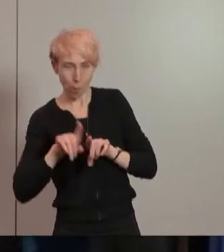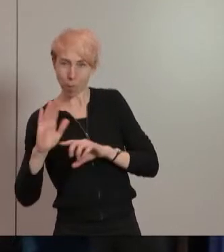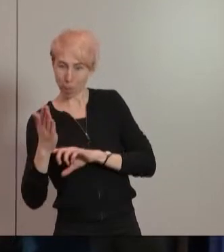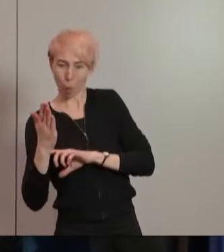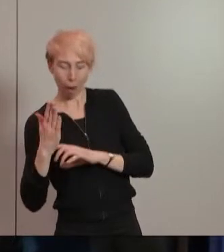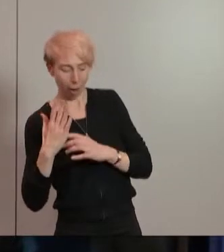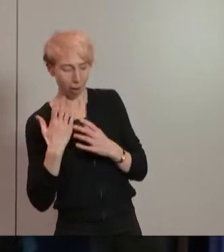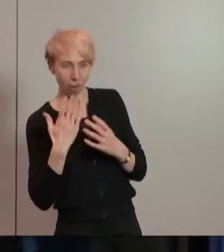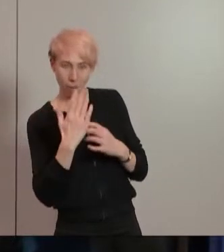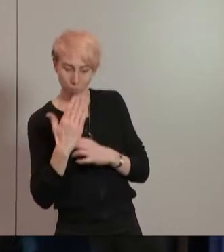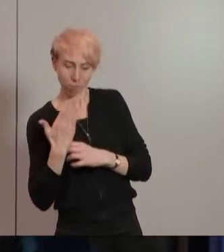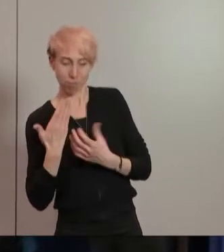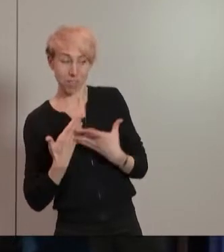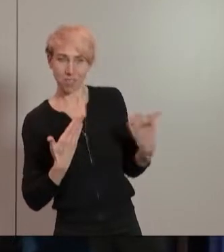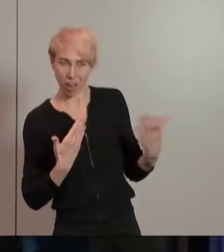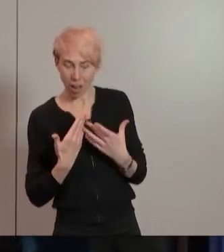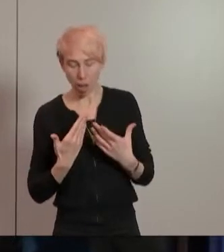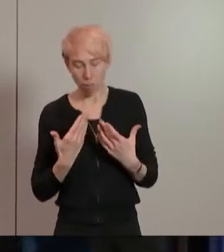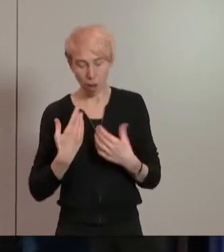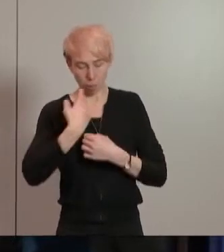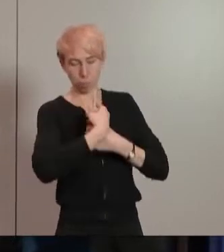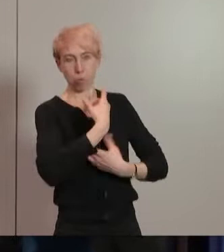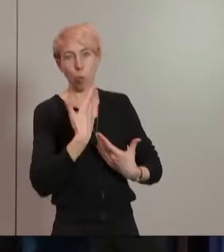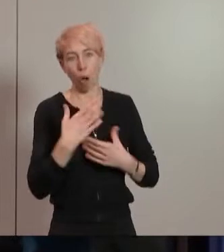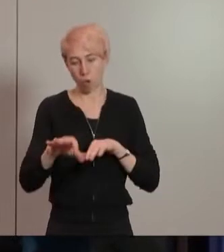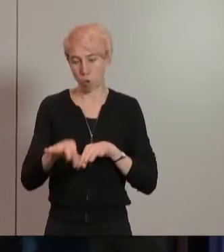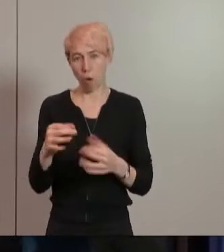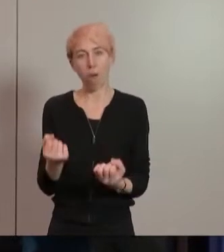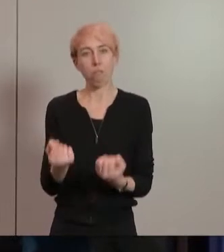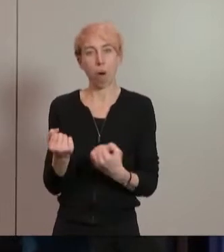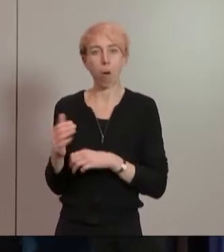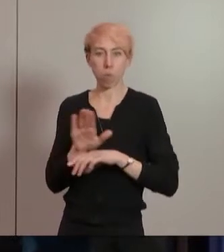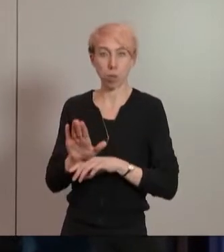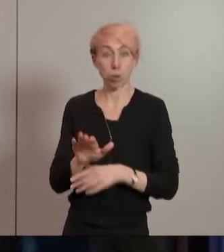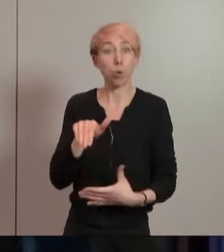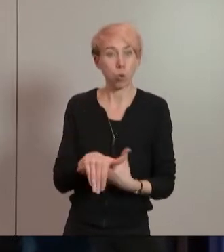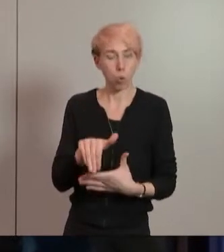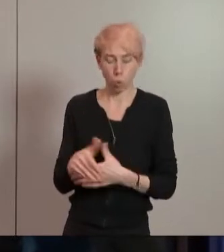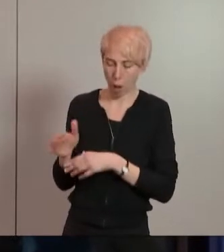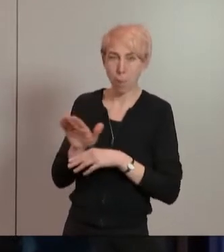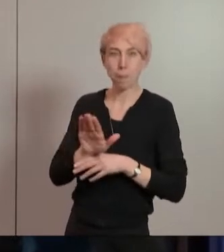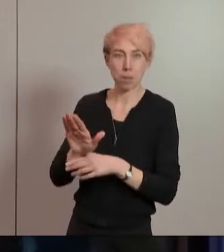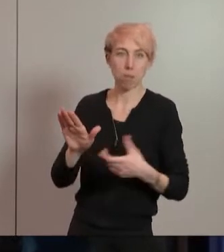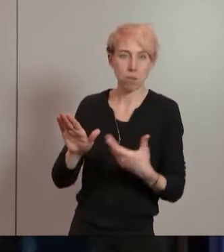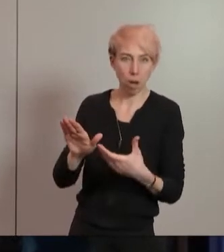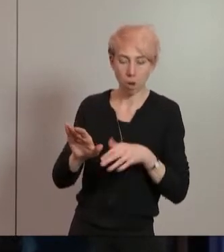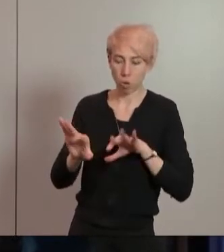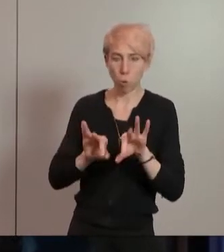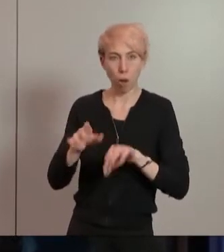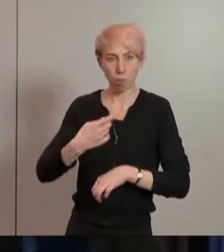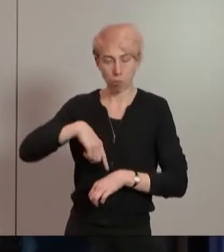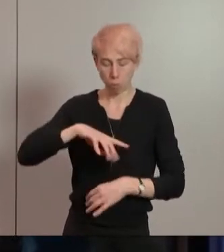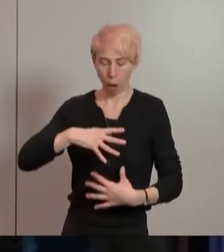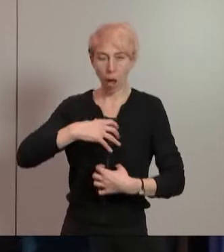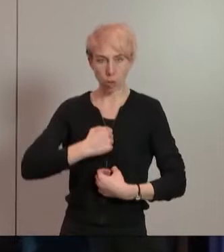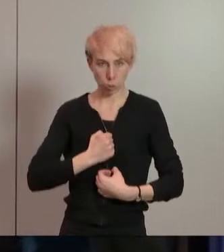opérer des choix forts. C'est ceux-ci qui vous seront présentés ce soir. Ces choix sont assumés